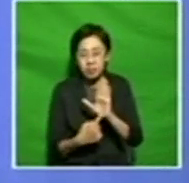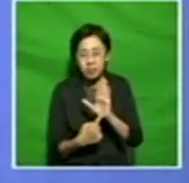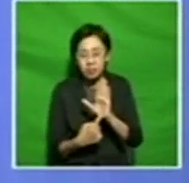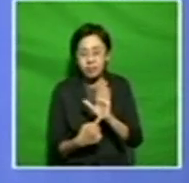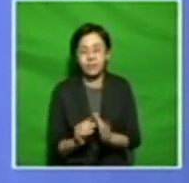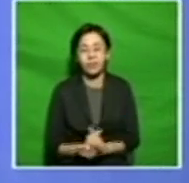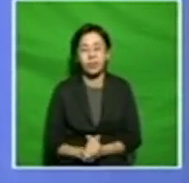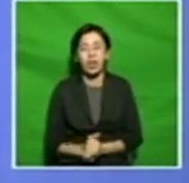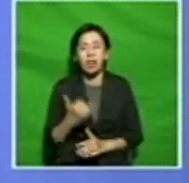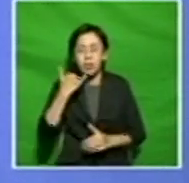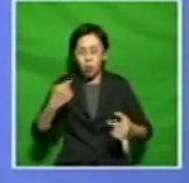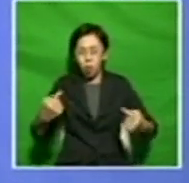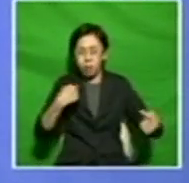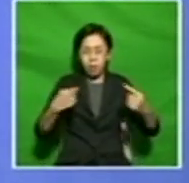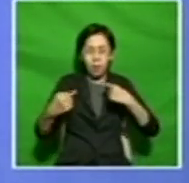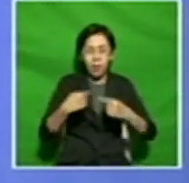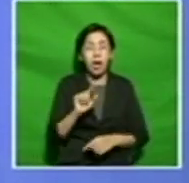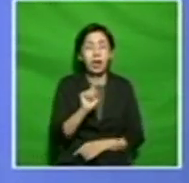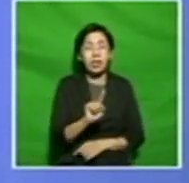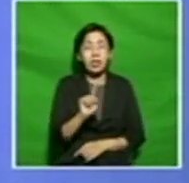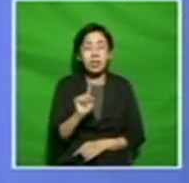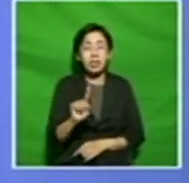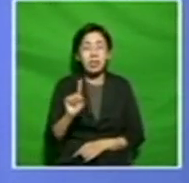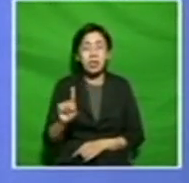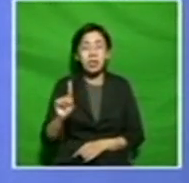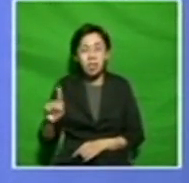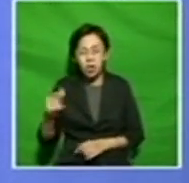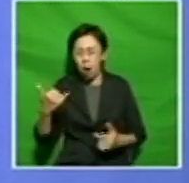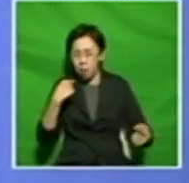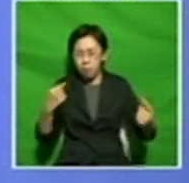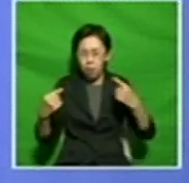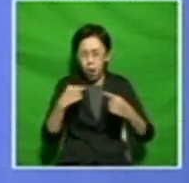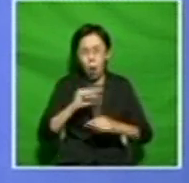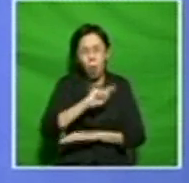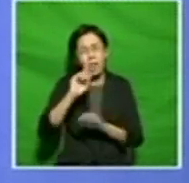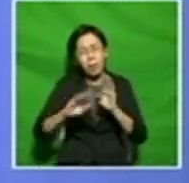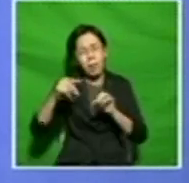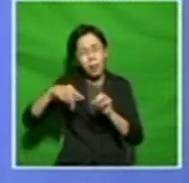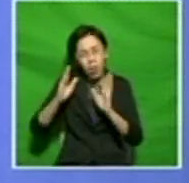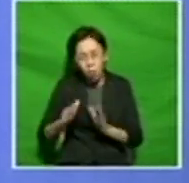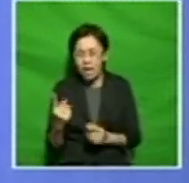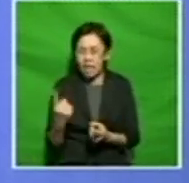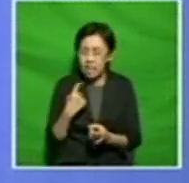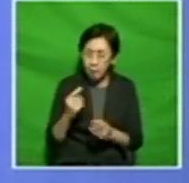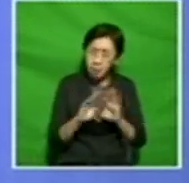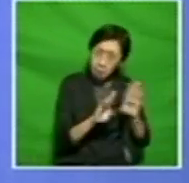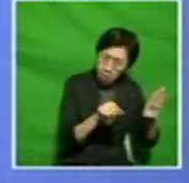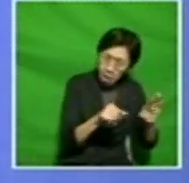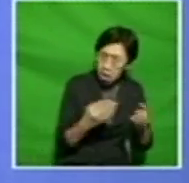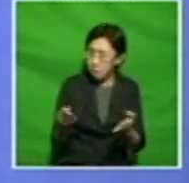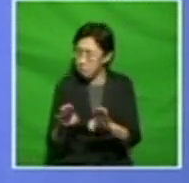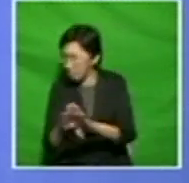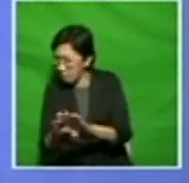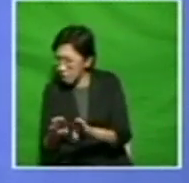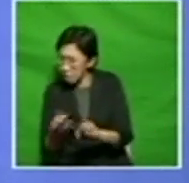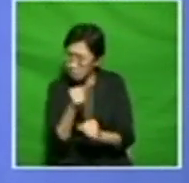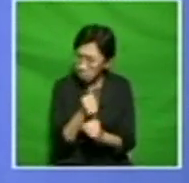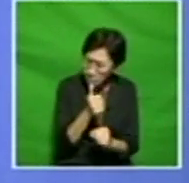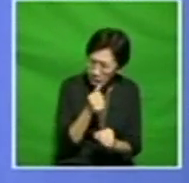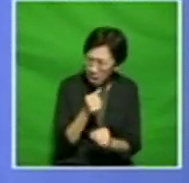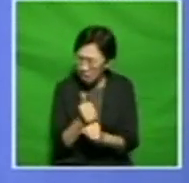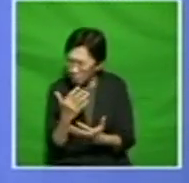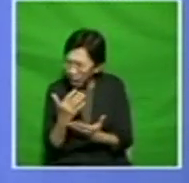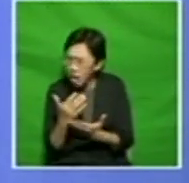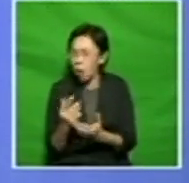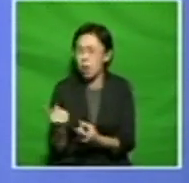ที่ศูนย์โควิด1111วันละเป็นพันคนว่าไอ้นั่นปิดไหมไอ้นี่เปิดไหมไอ้นั่นทำได้ไหมในข้อกำหนดเขียนไม่หมด